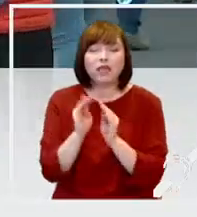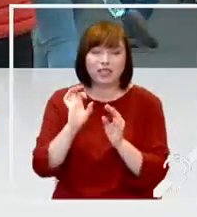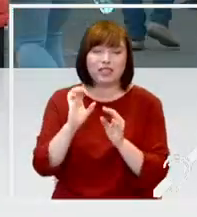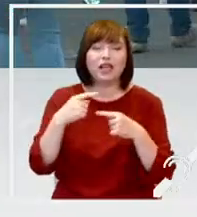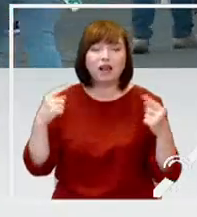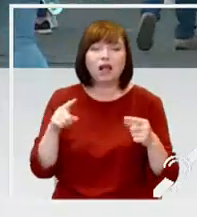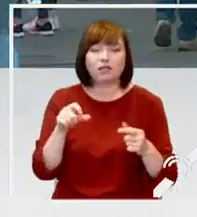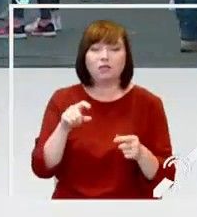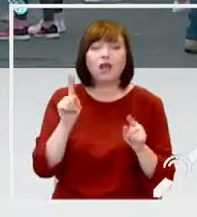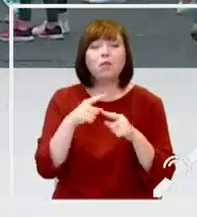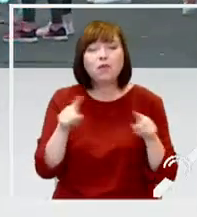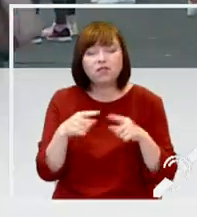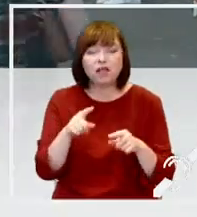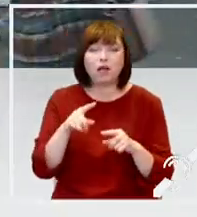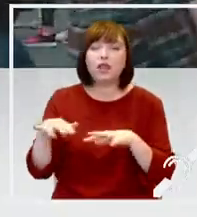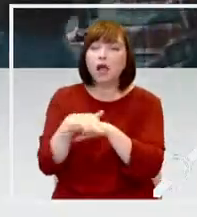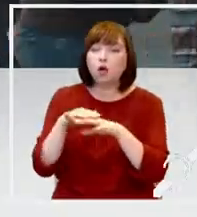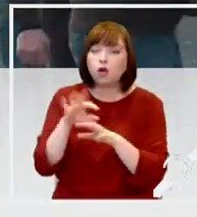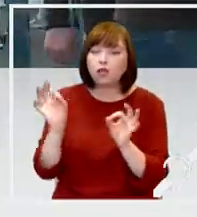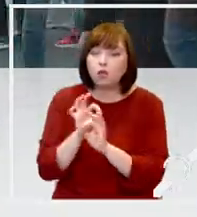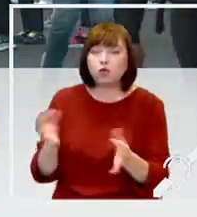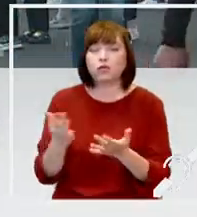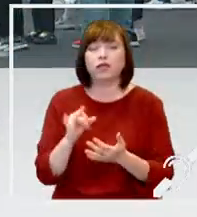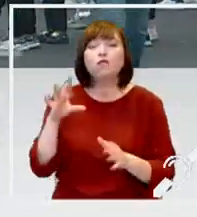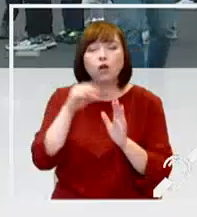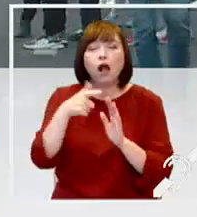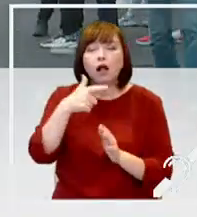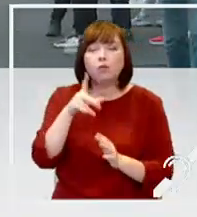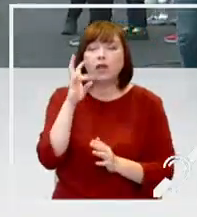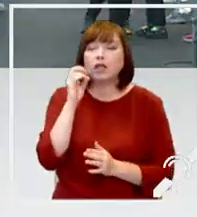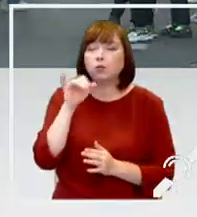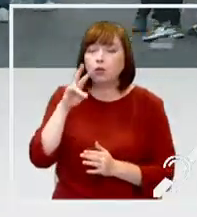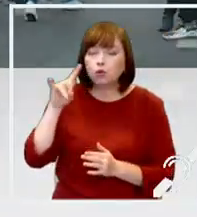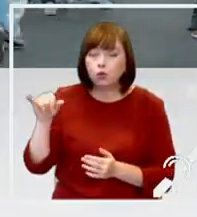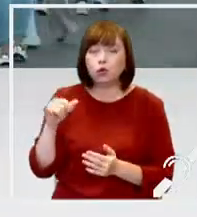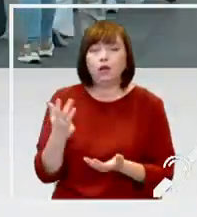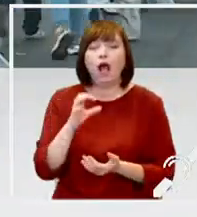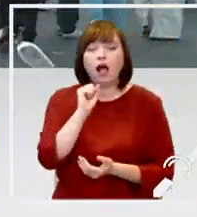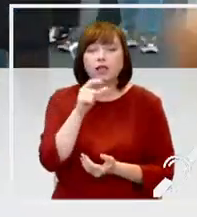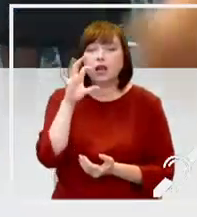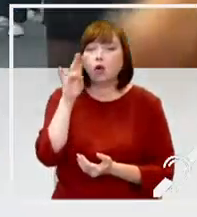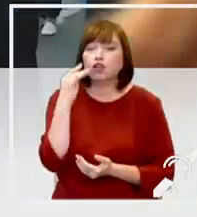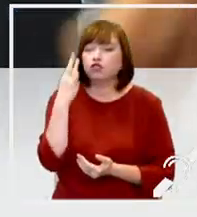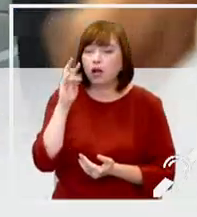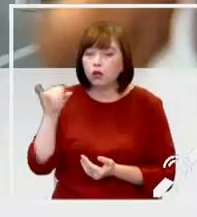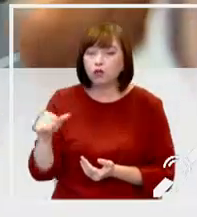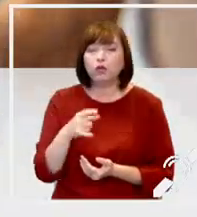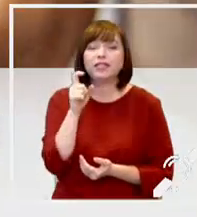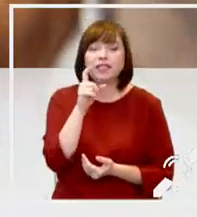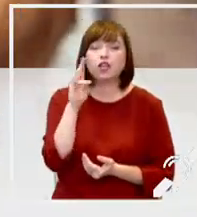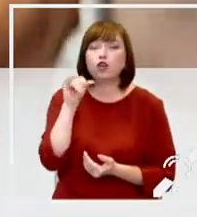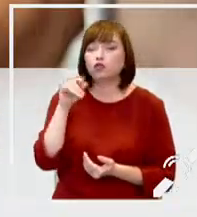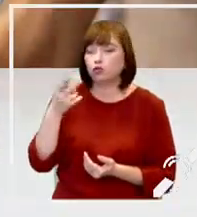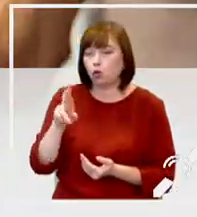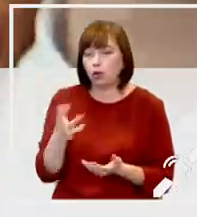mulți cântăreți de muzică populară, inclusiv Gabriel Nebunu, dar și Adriana Ochișanu sau Zinaida